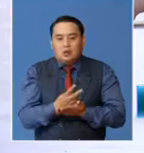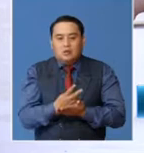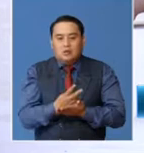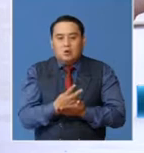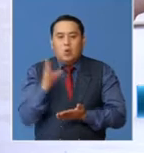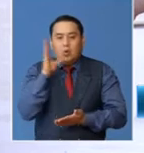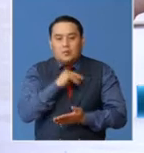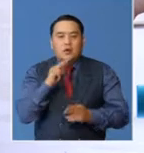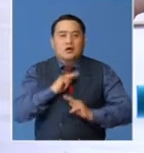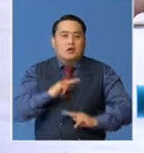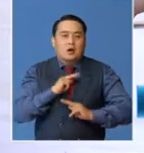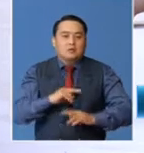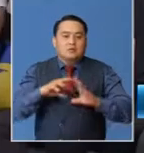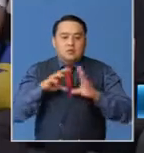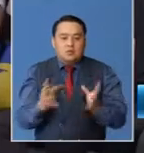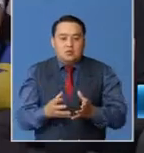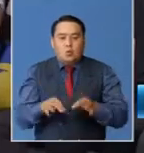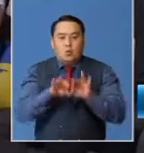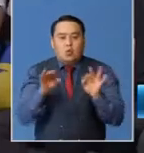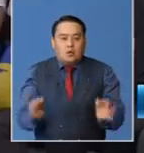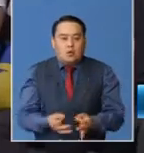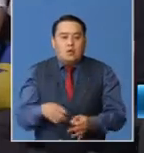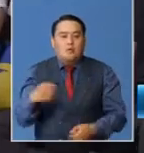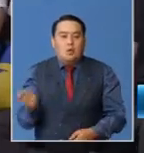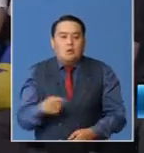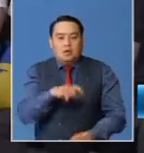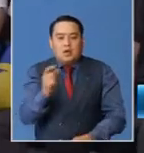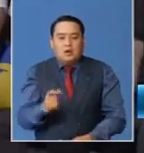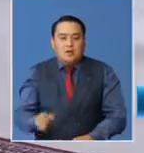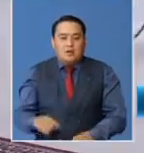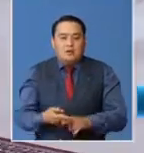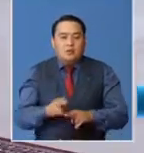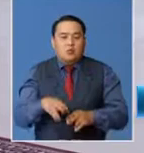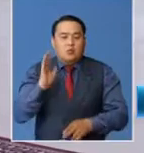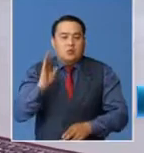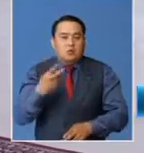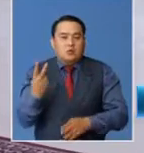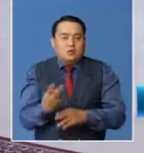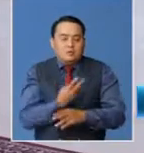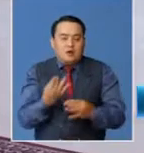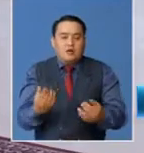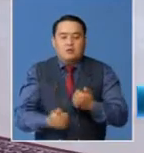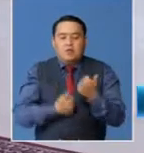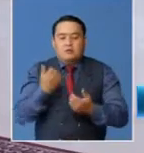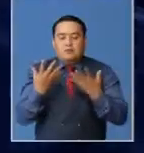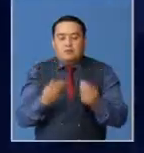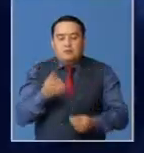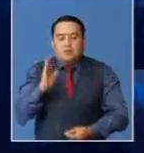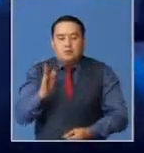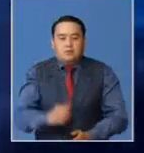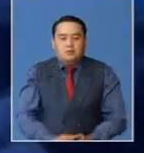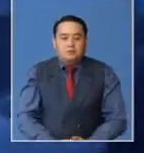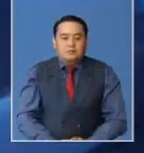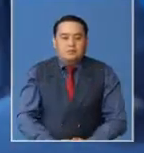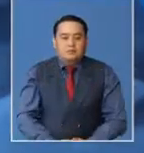и умение работать с мячом, булавами, лентой и обручем. Впереди у юных гимнасток 2 насыщенных соревновательных дня. Лилия